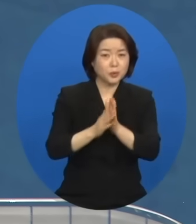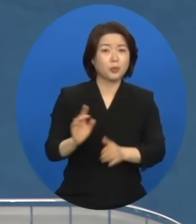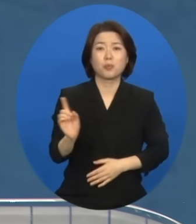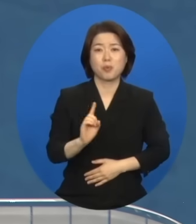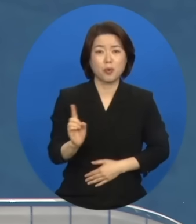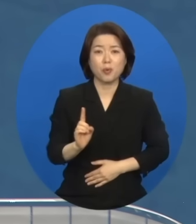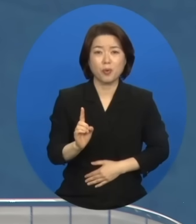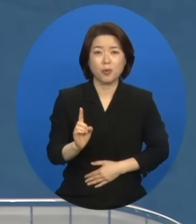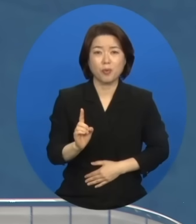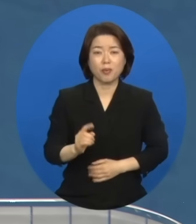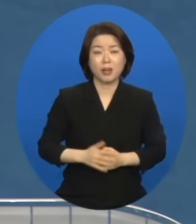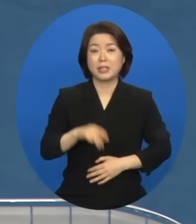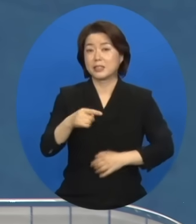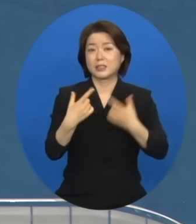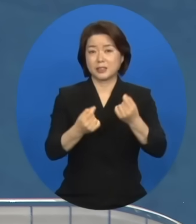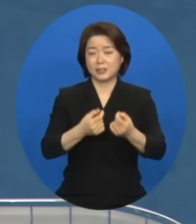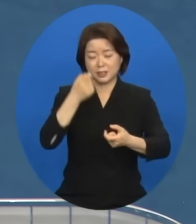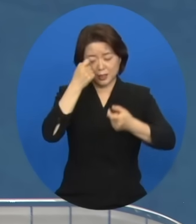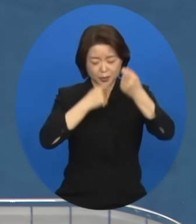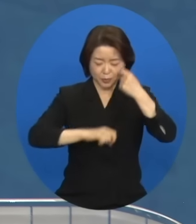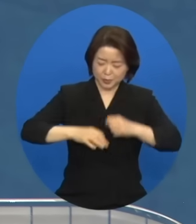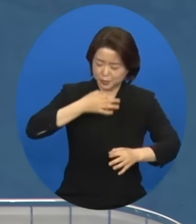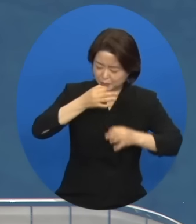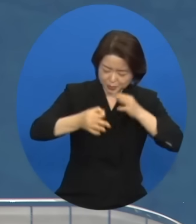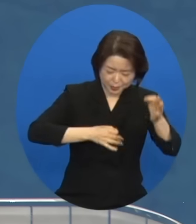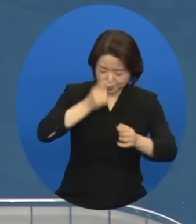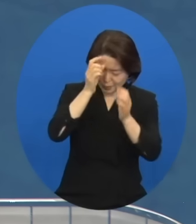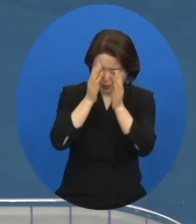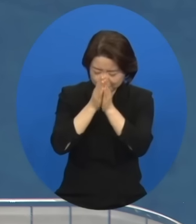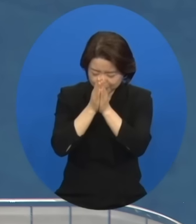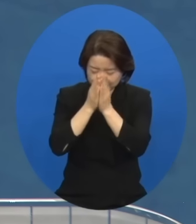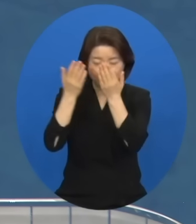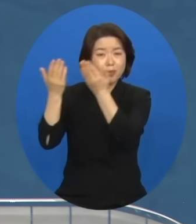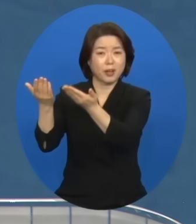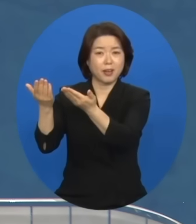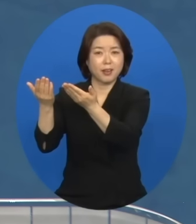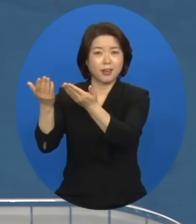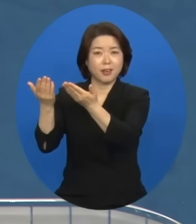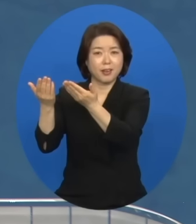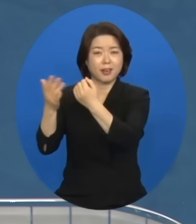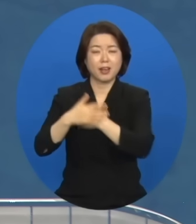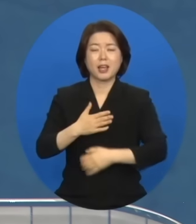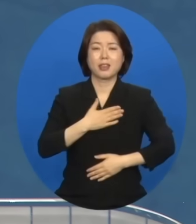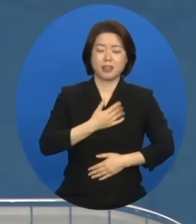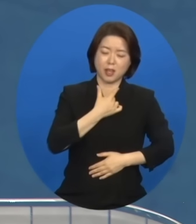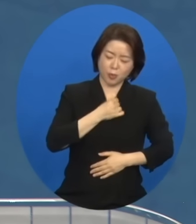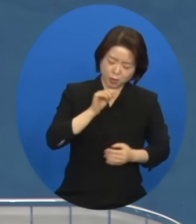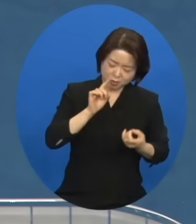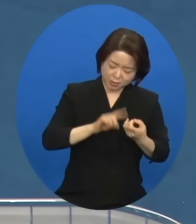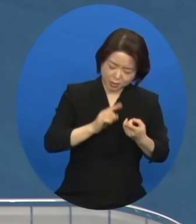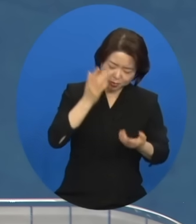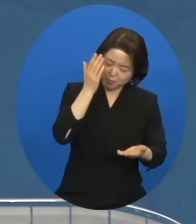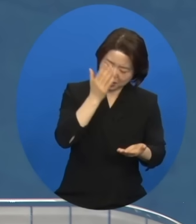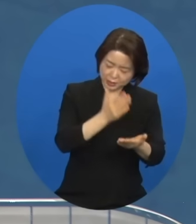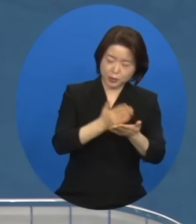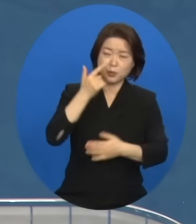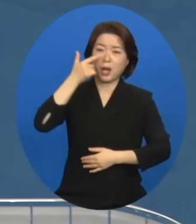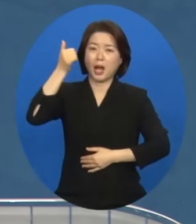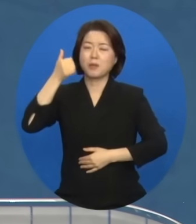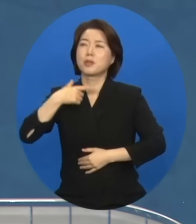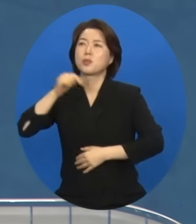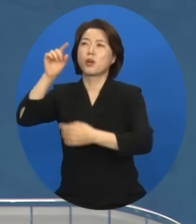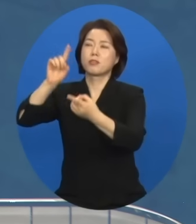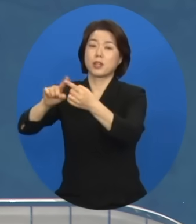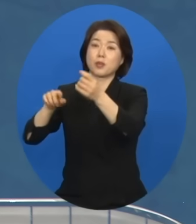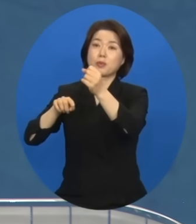기도길래 그렇게 통곡과 눈물로 기도를 하신 걸까? 내 원대로 마시고 아버지 원대로